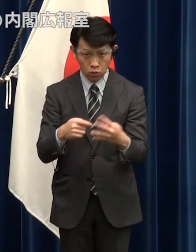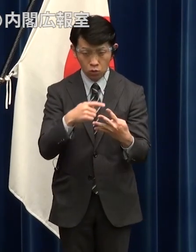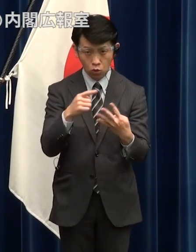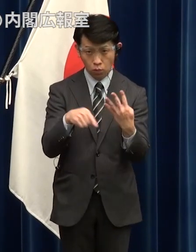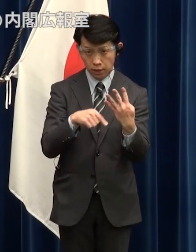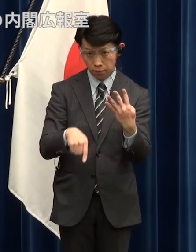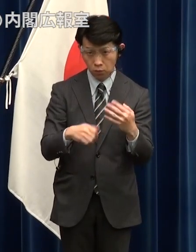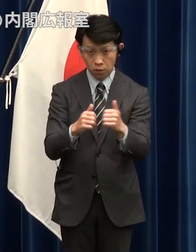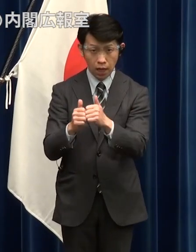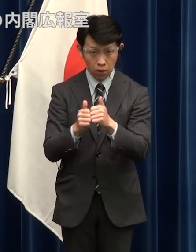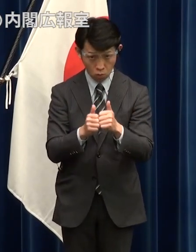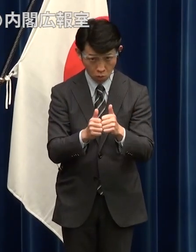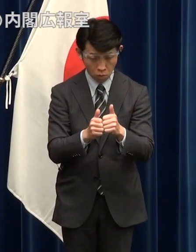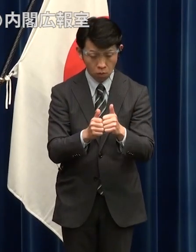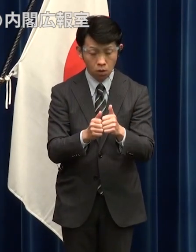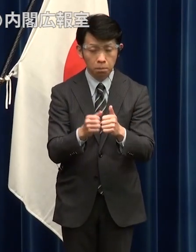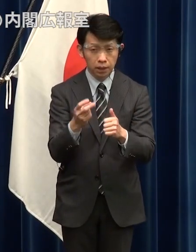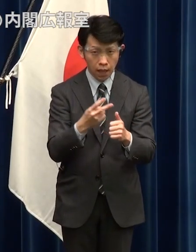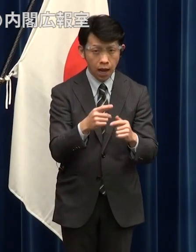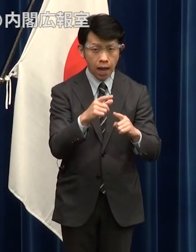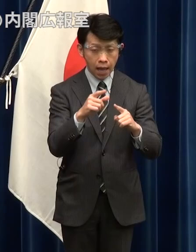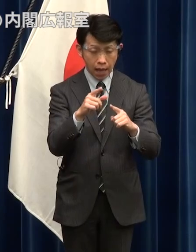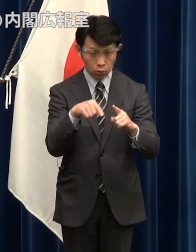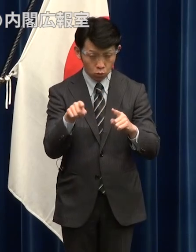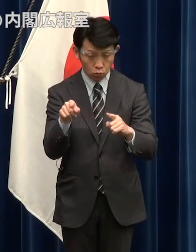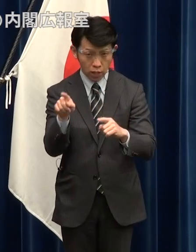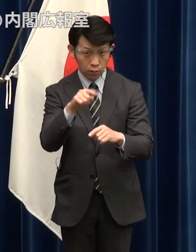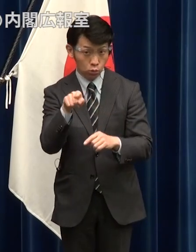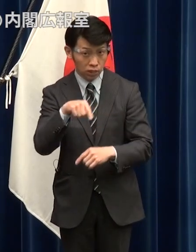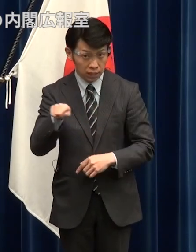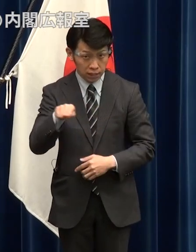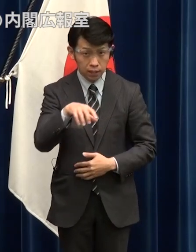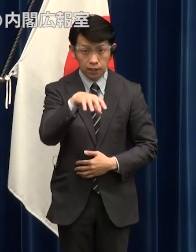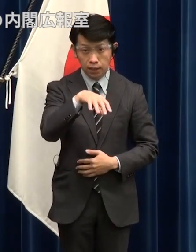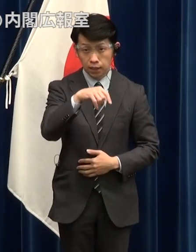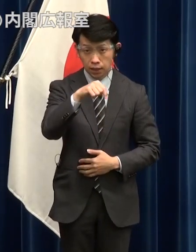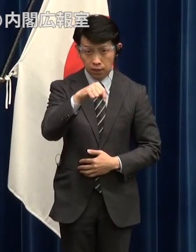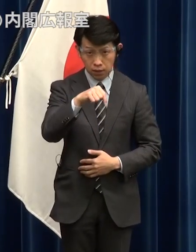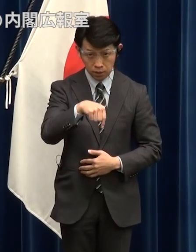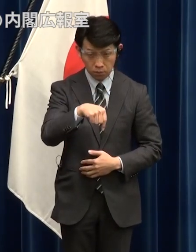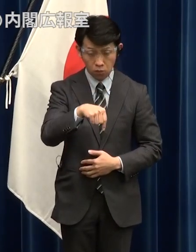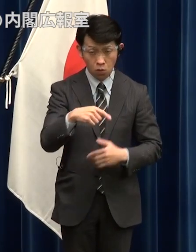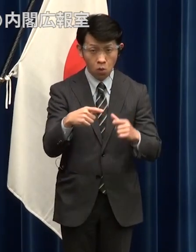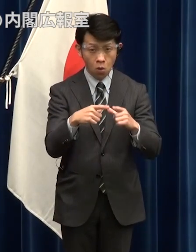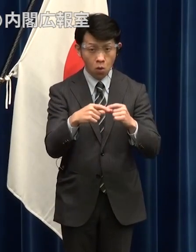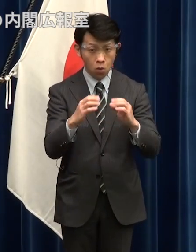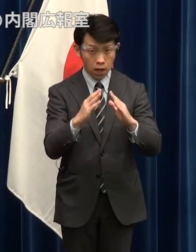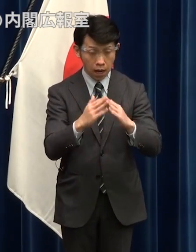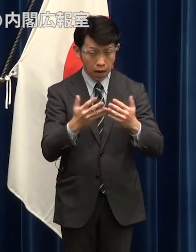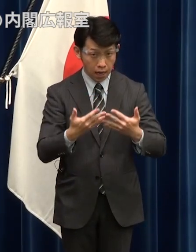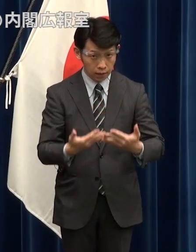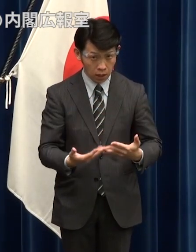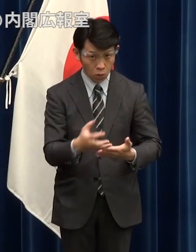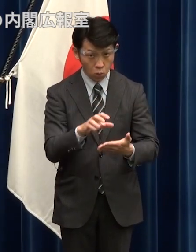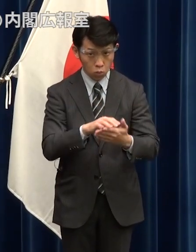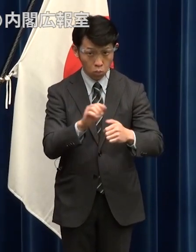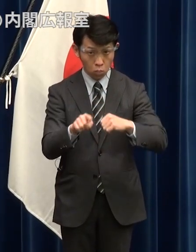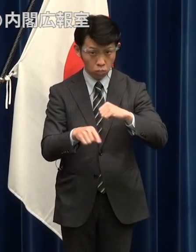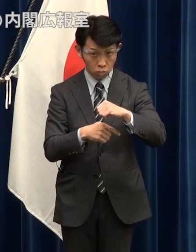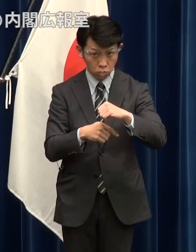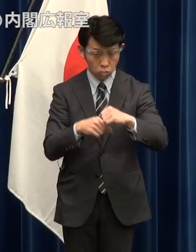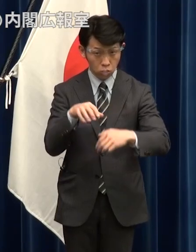は NSC においてもその国家安全保障局においても有識